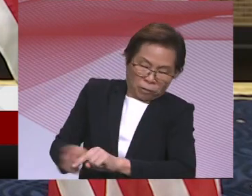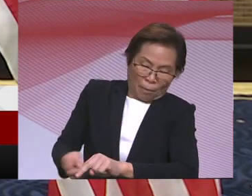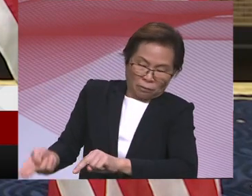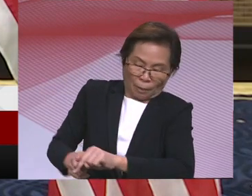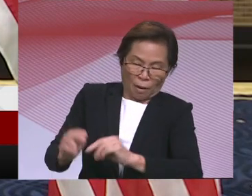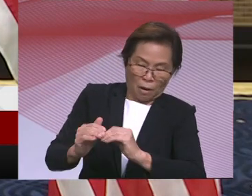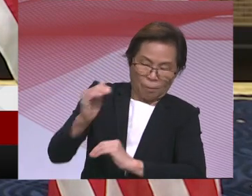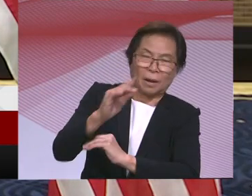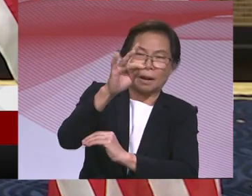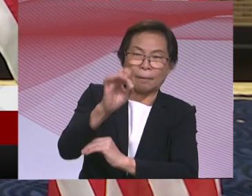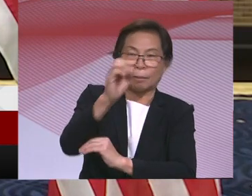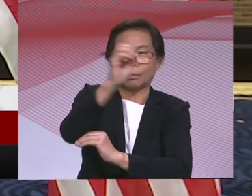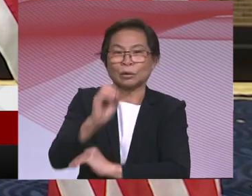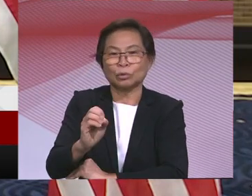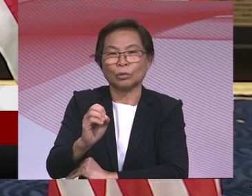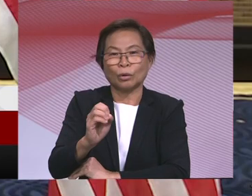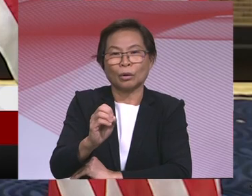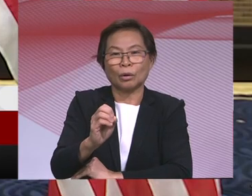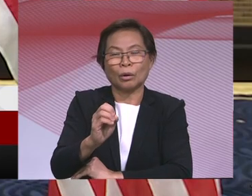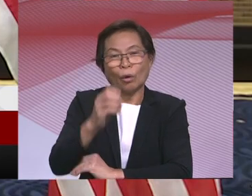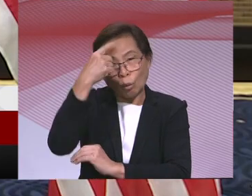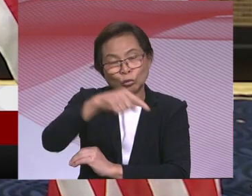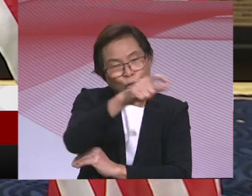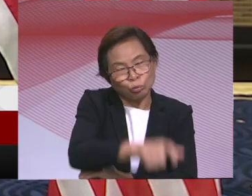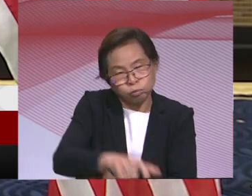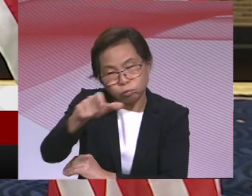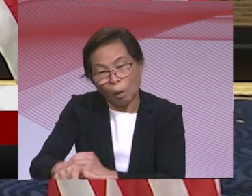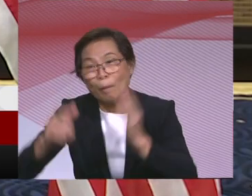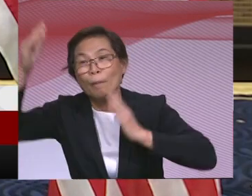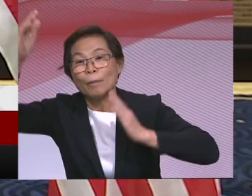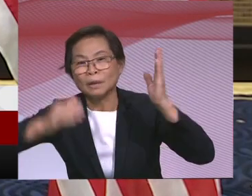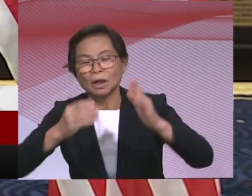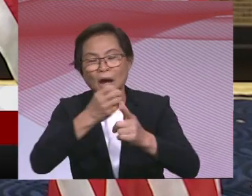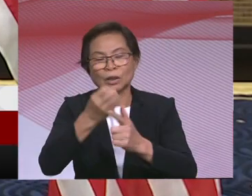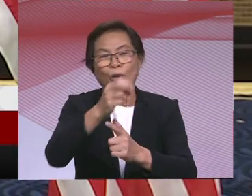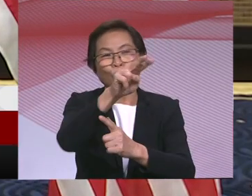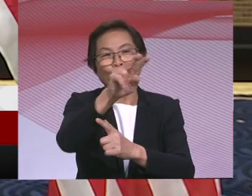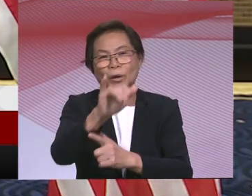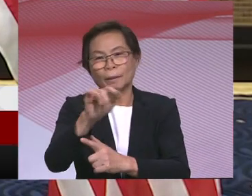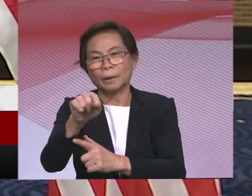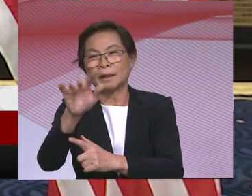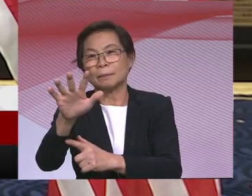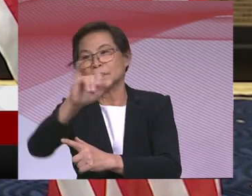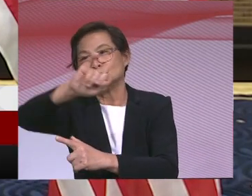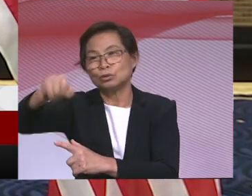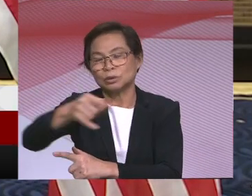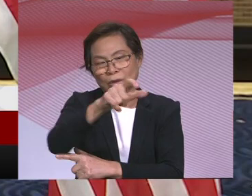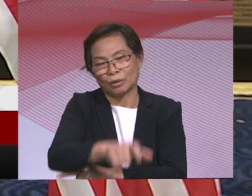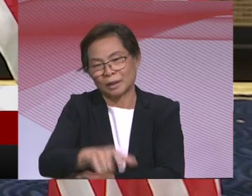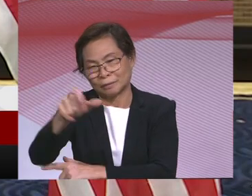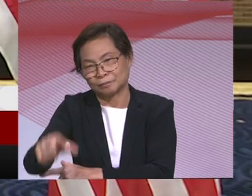melebihi 80% tusj jumlah populasi negara atau 26 Pohan 5000000